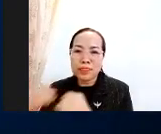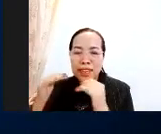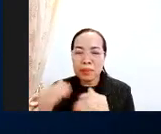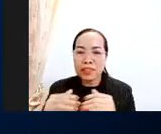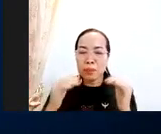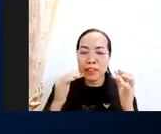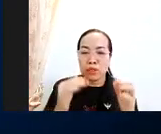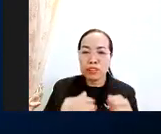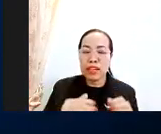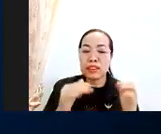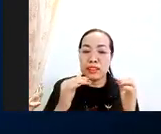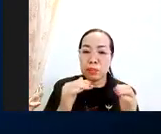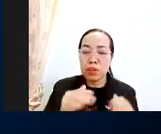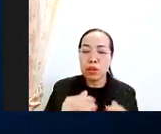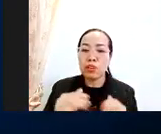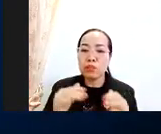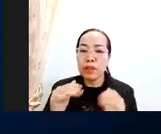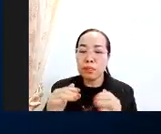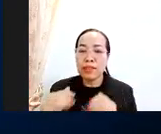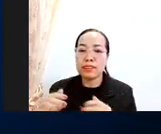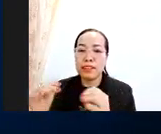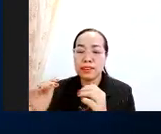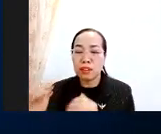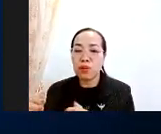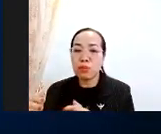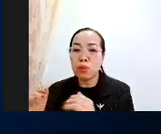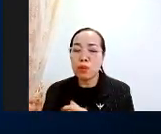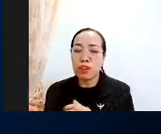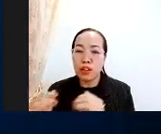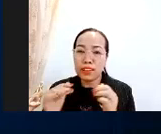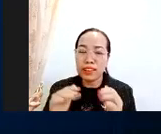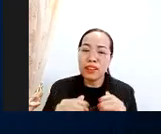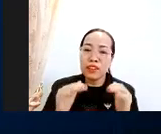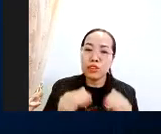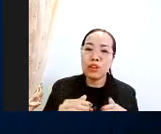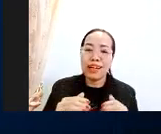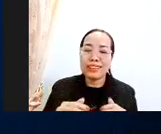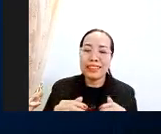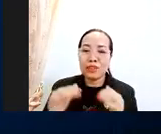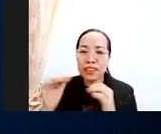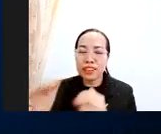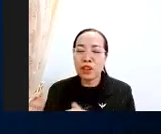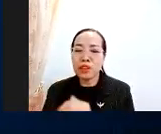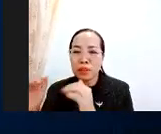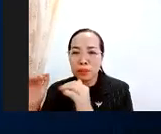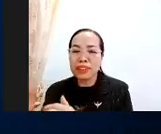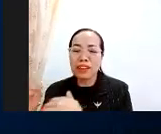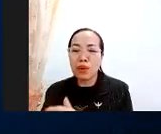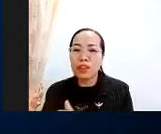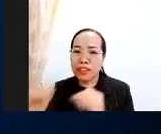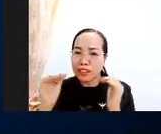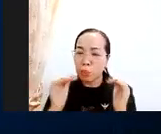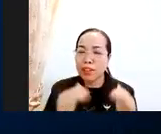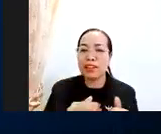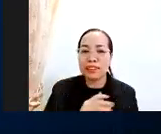đòn bàn tay bởi dân pra vô tật xa trên trăm côn bây bạch sẵn lãnh côn bông ôn đọc ngọc nghĩa vô hài chà đôi nhân nhóm nâng mà miên đặc